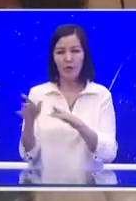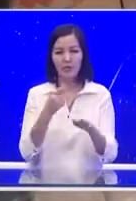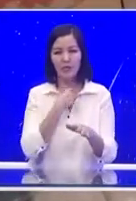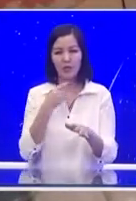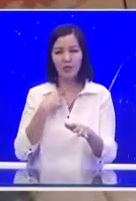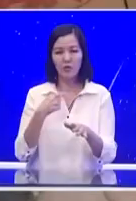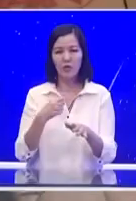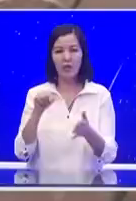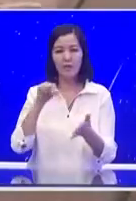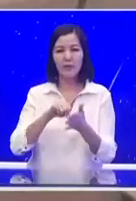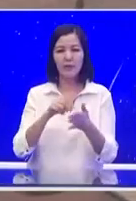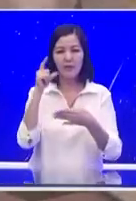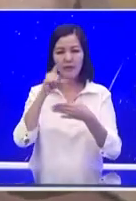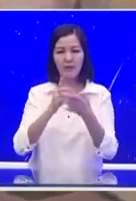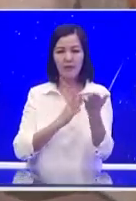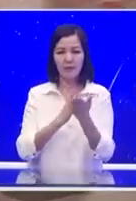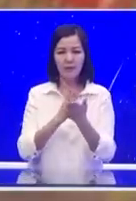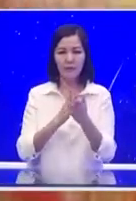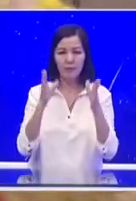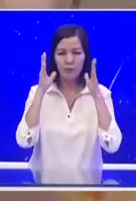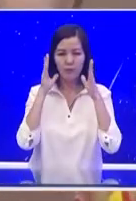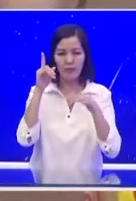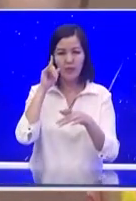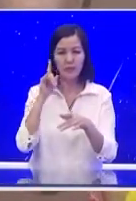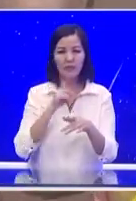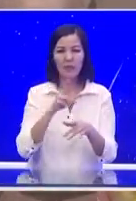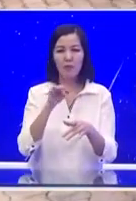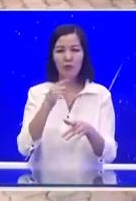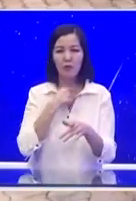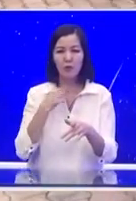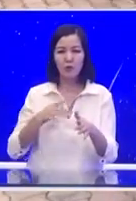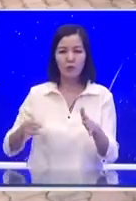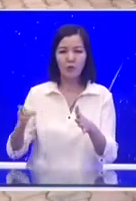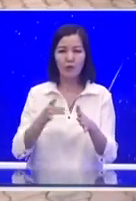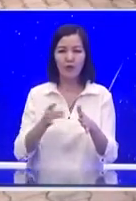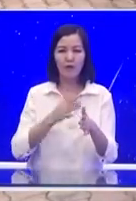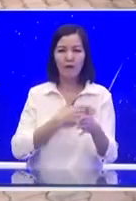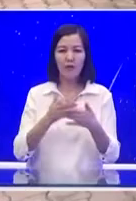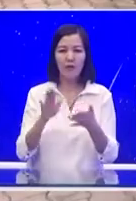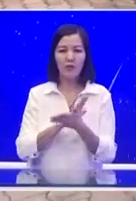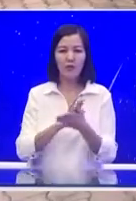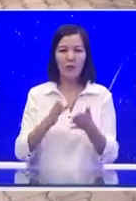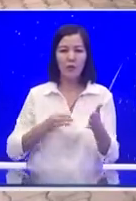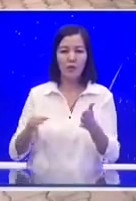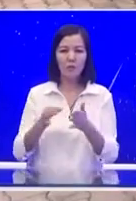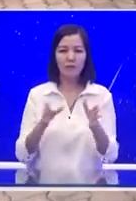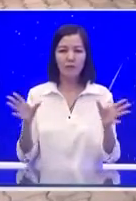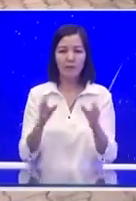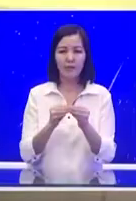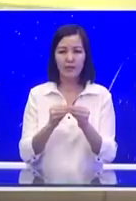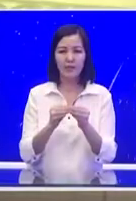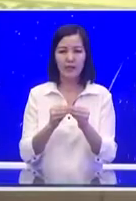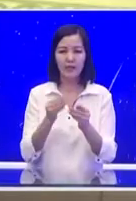Талдыкургане, представители Духовного управления мусульман Казахстана по Талдыкурганскому региону и волонтеры области. Вместе с набором